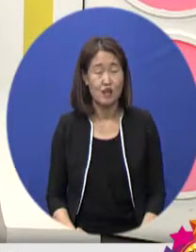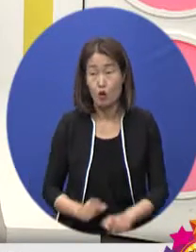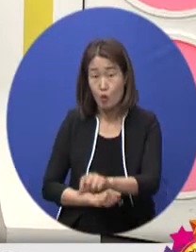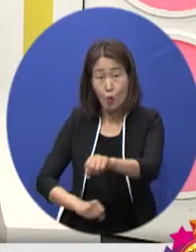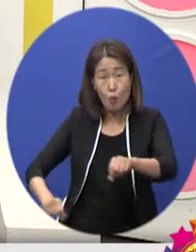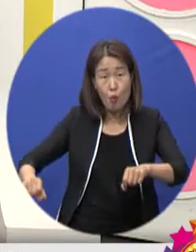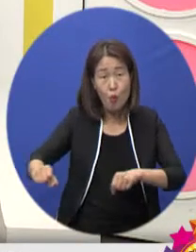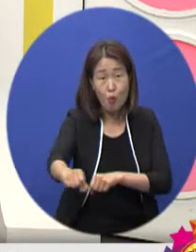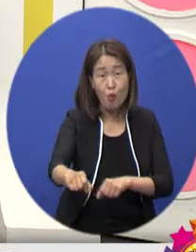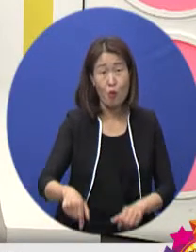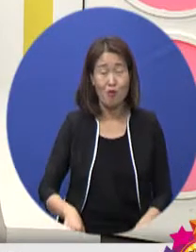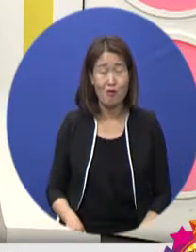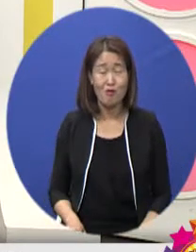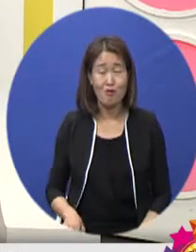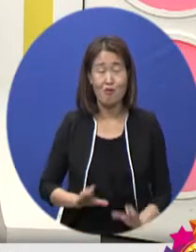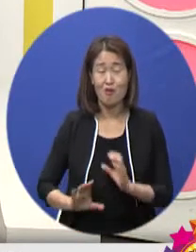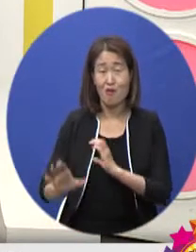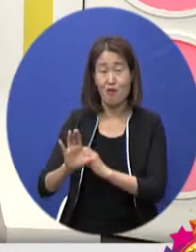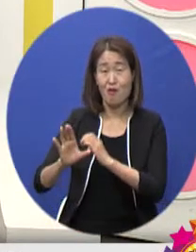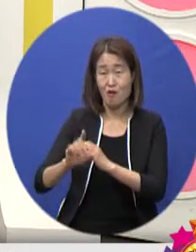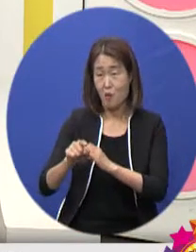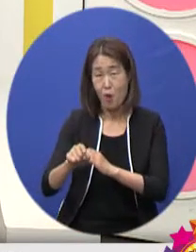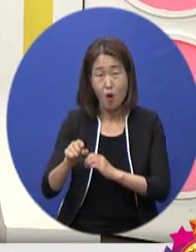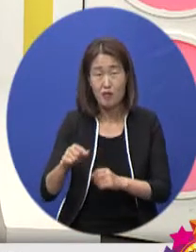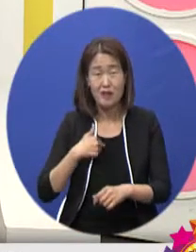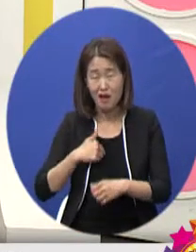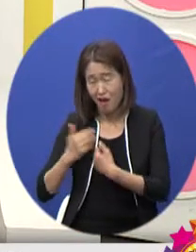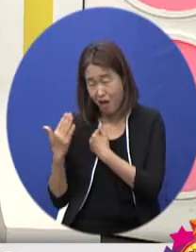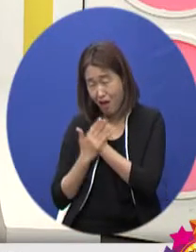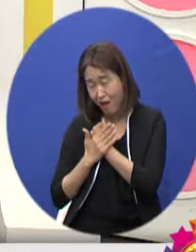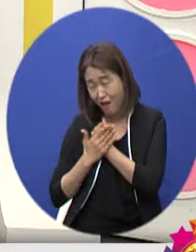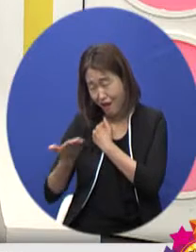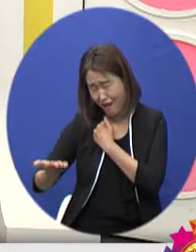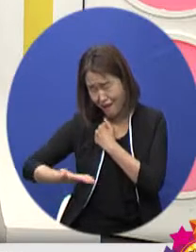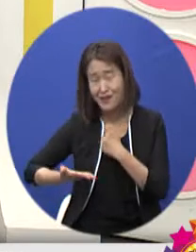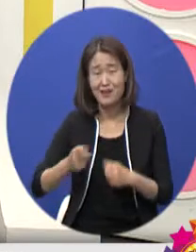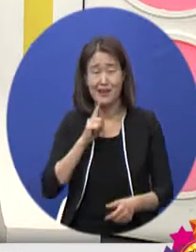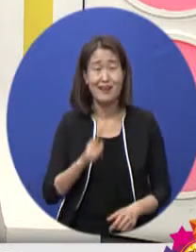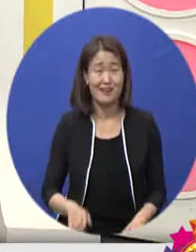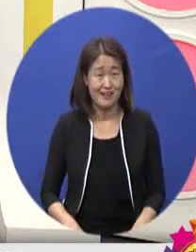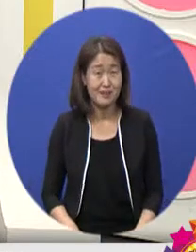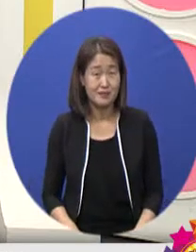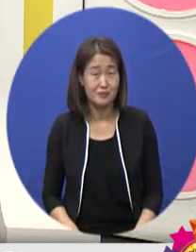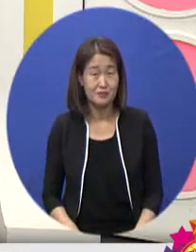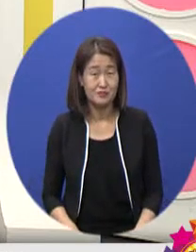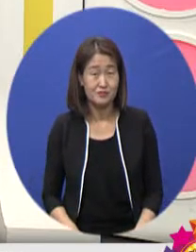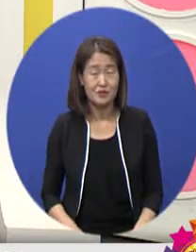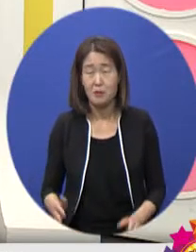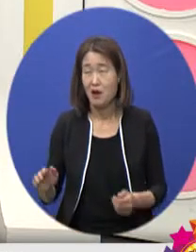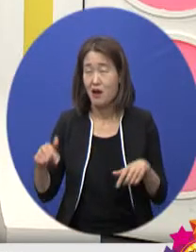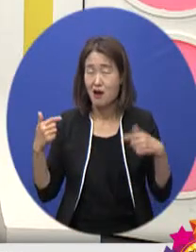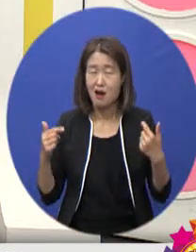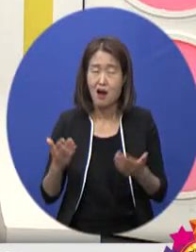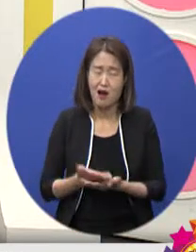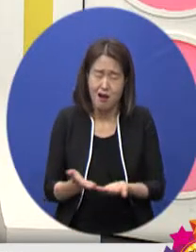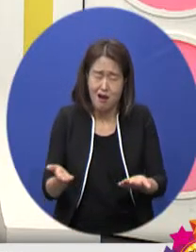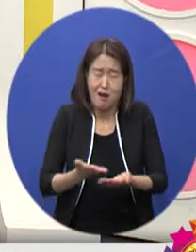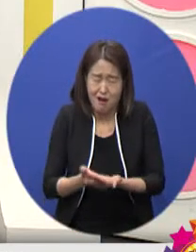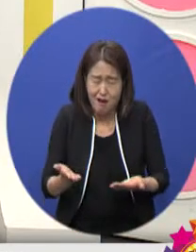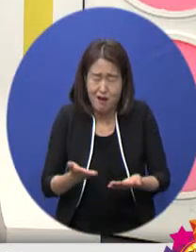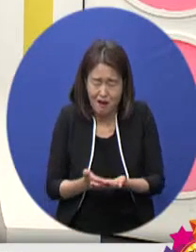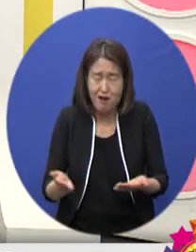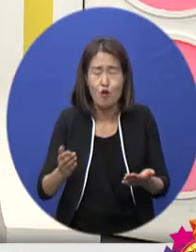오히려 자기가 막 더 이렇게 막 이것저것 아. 저한테 잘해요. 너무 잘해요. 이게 되게 베풀면서 사시는 분인데 되게